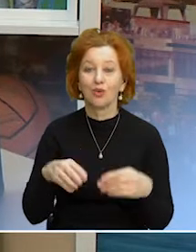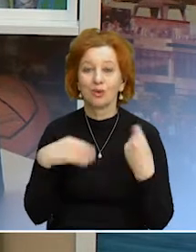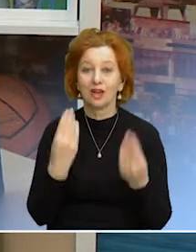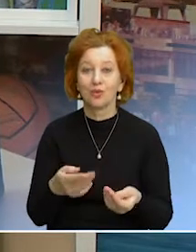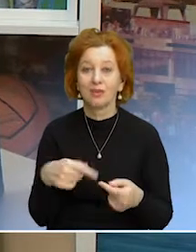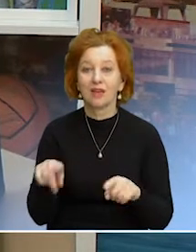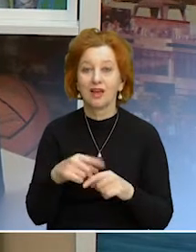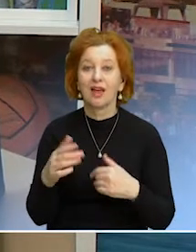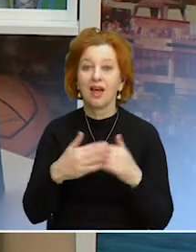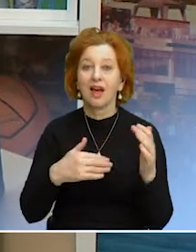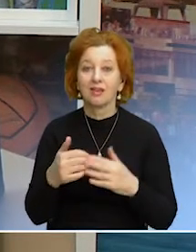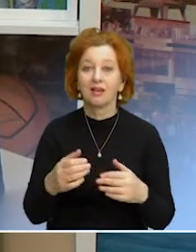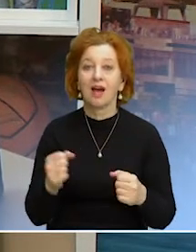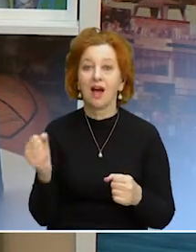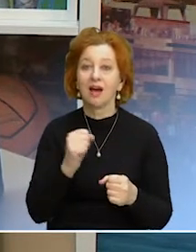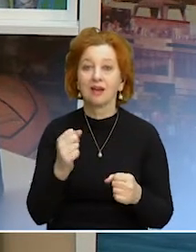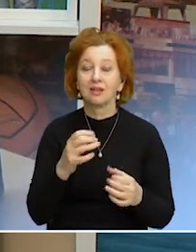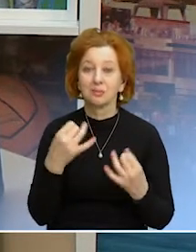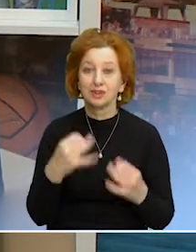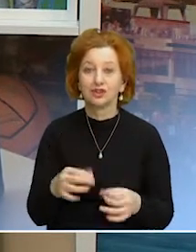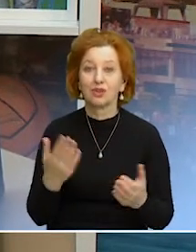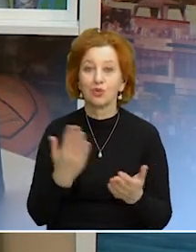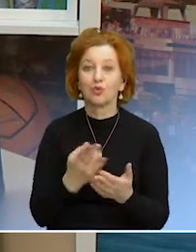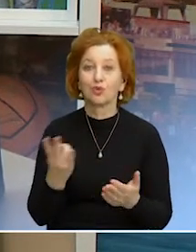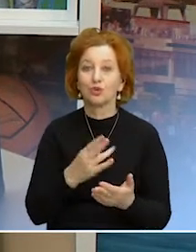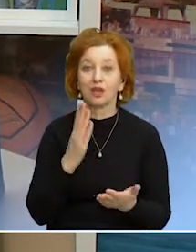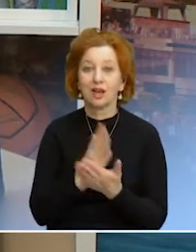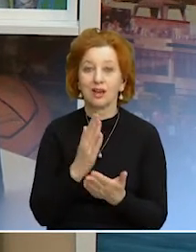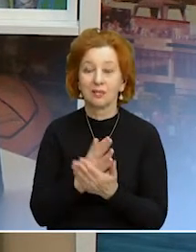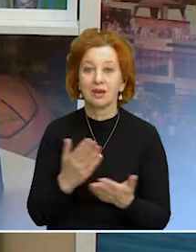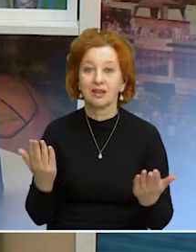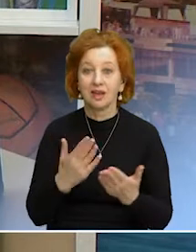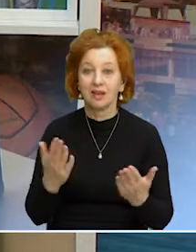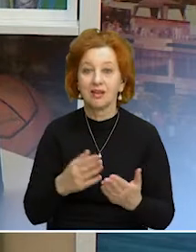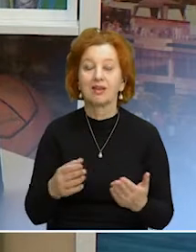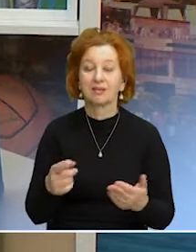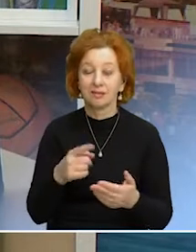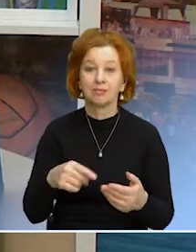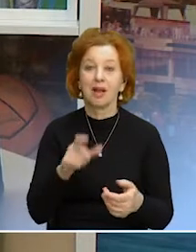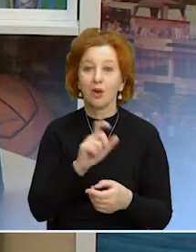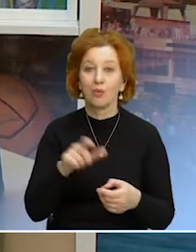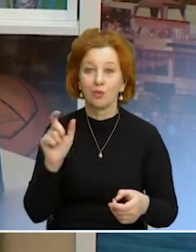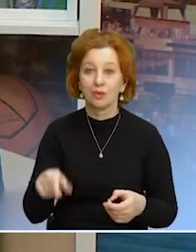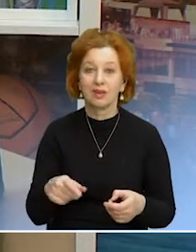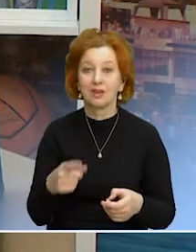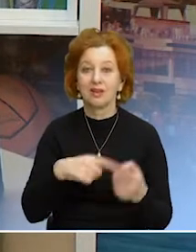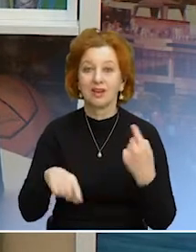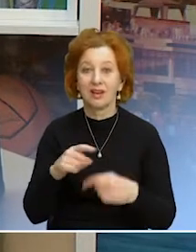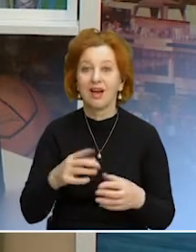дают такую категорию, как академический? То есть нужно иметь какое-то определенное количество там персонала или